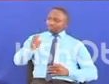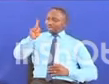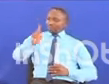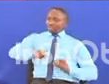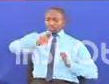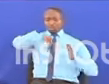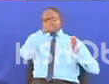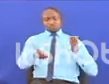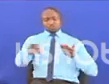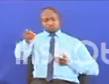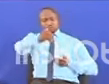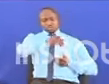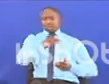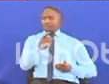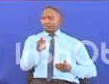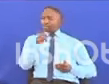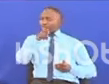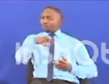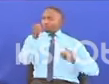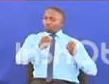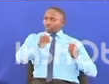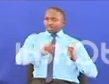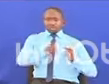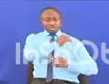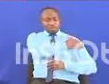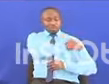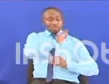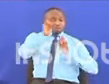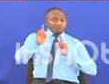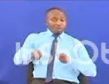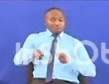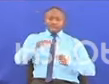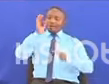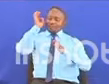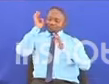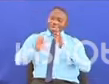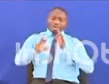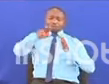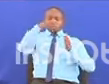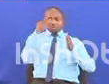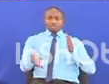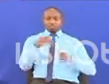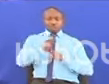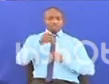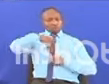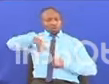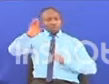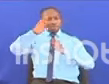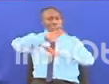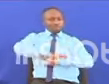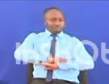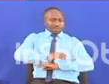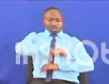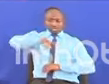zimeshindwa kukusanya fedha hii, hao wakurugenzi na watumishi waliopo, Mheshimiwa Mwenyekiti, hawafai, wameshindwa kazi, wakapumzike.